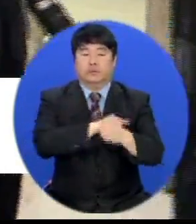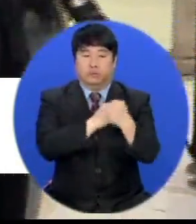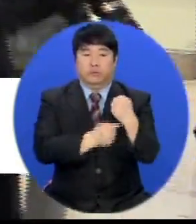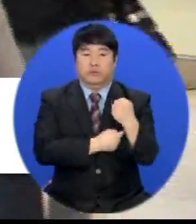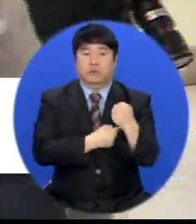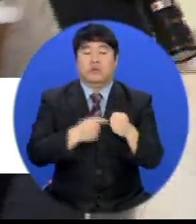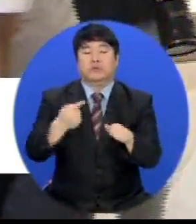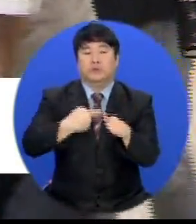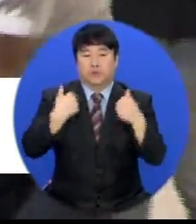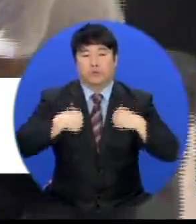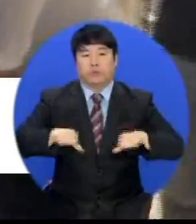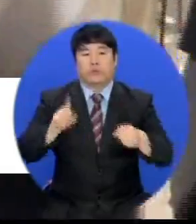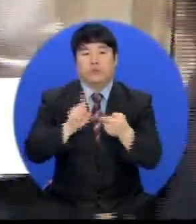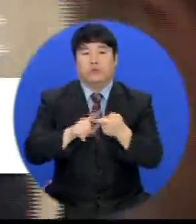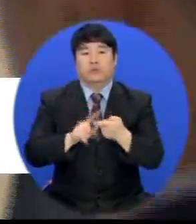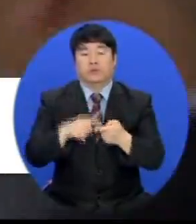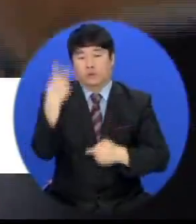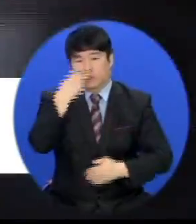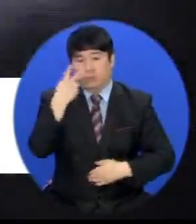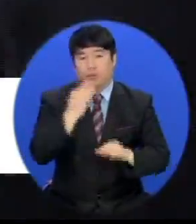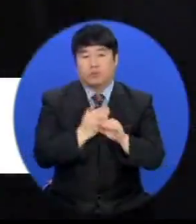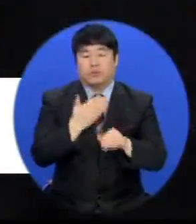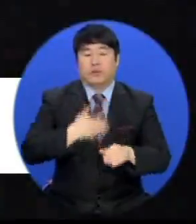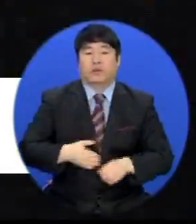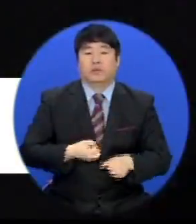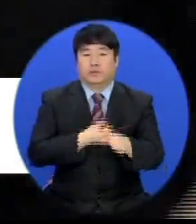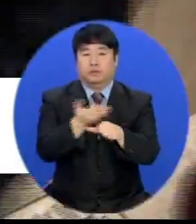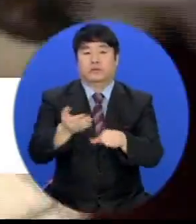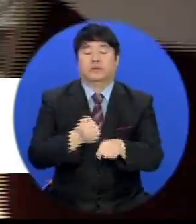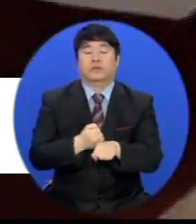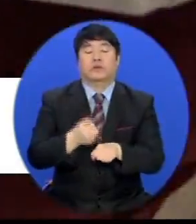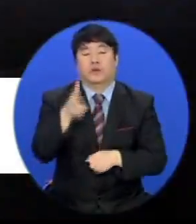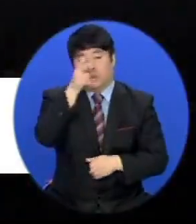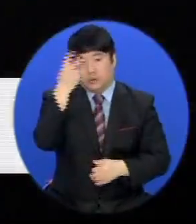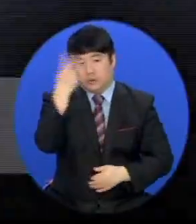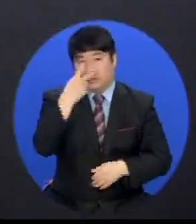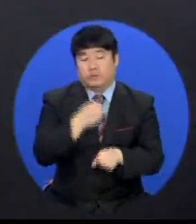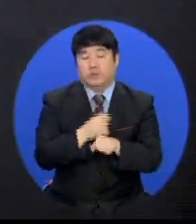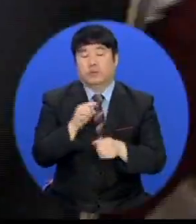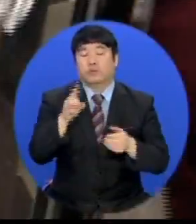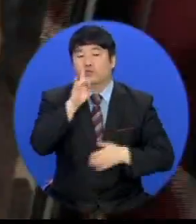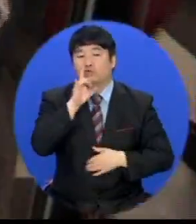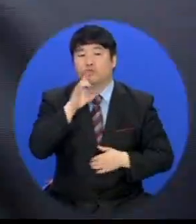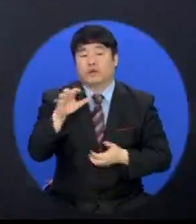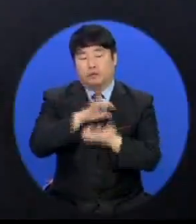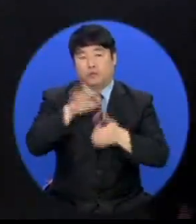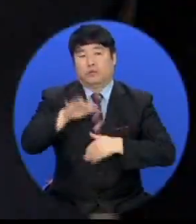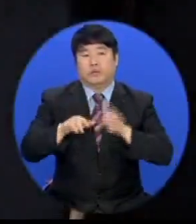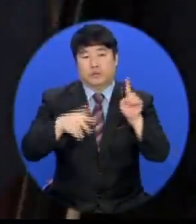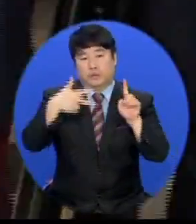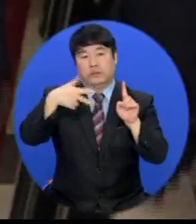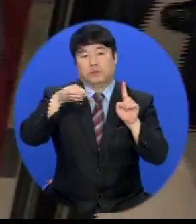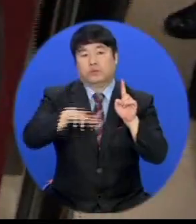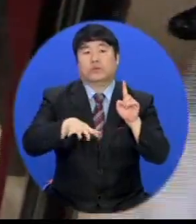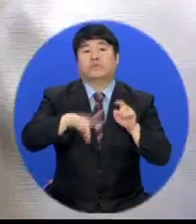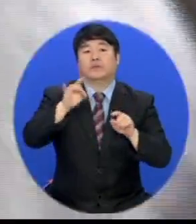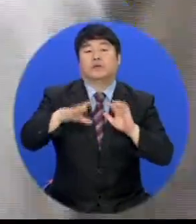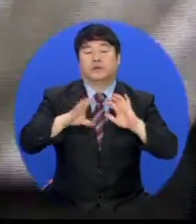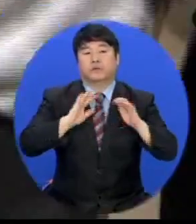스스로 반납한 경위를 수사하고 있는 것으로 알려졌습니다. 검찰은 또 중앙공원 1지구 우선 협상